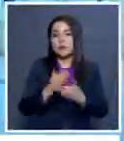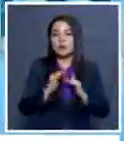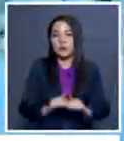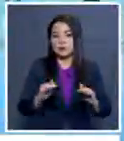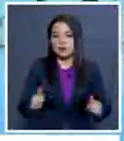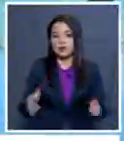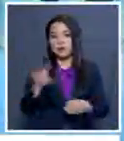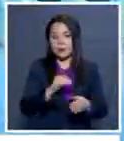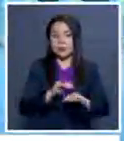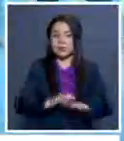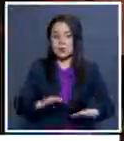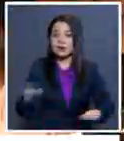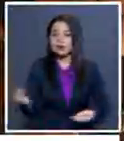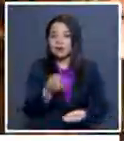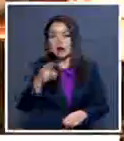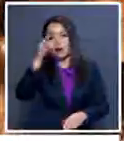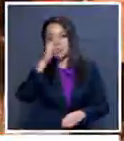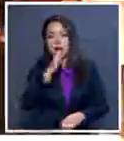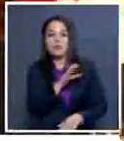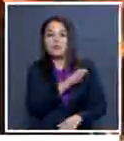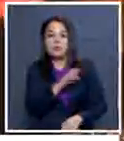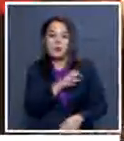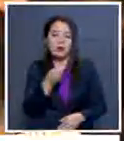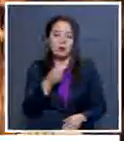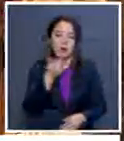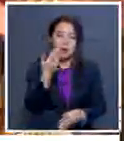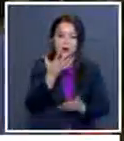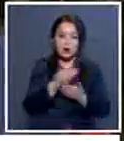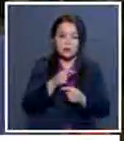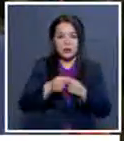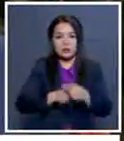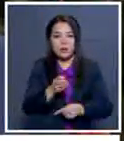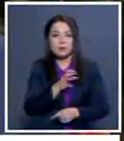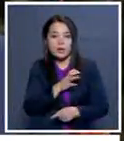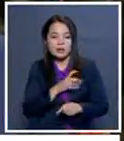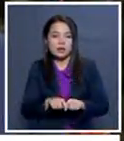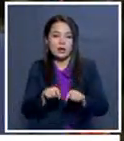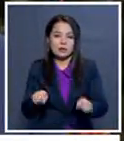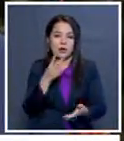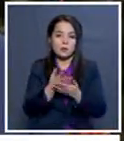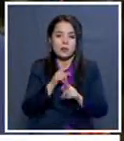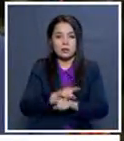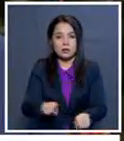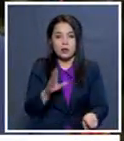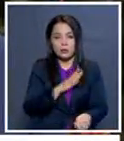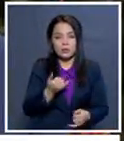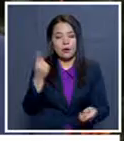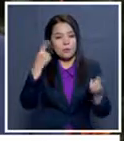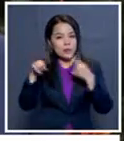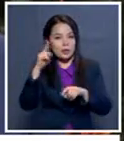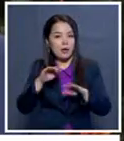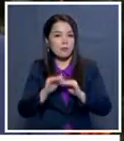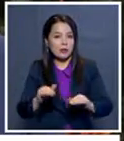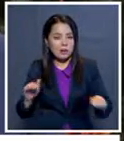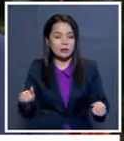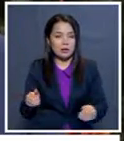кеш арқылы бүлдіршіндерге қазақтың бай тарихы мен ұлттық құндылықтары дәріптелді. Балаларға ертегі ретінде,